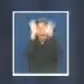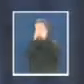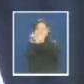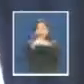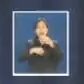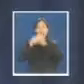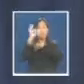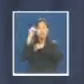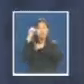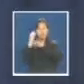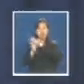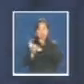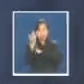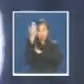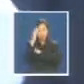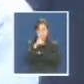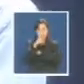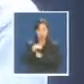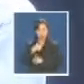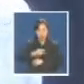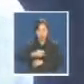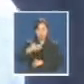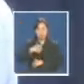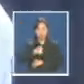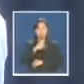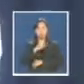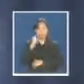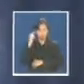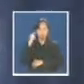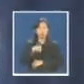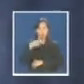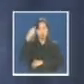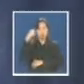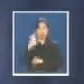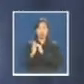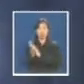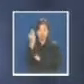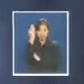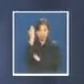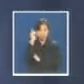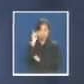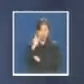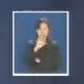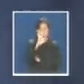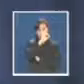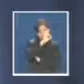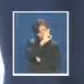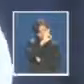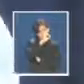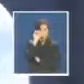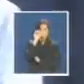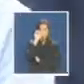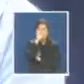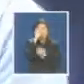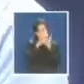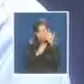ทำเช้าขึ้นนะครับคนเชิญผมไปงานเนี่ยตอนเช้าเนี่ยเดี๋ยวนี้จะรู้แล้วว่าจะต้องเชิญประมาณ8โมงหรือ8โมงครึ่ง